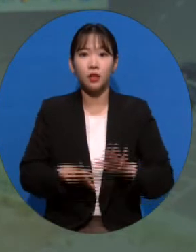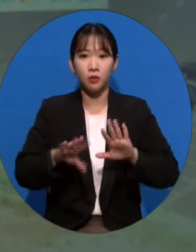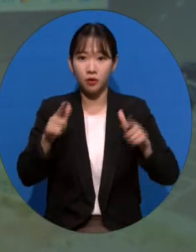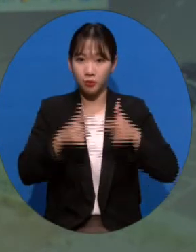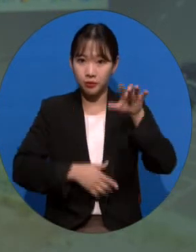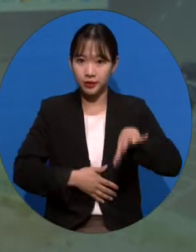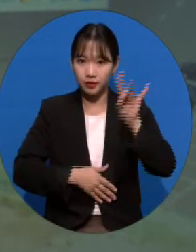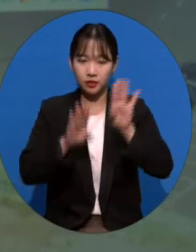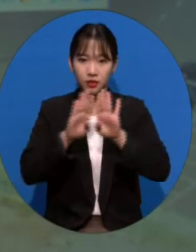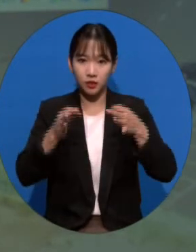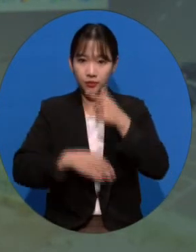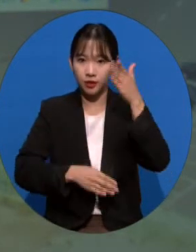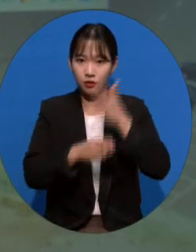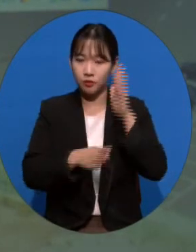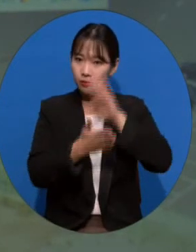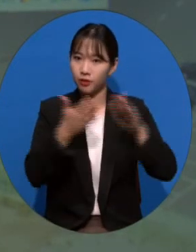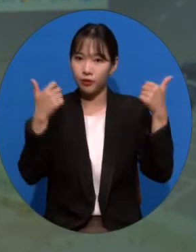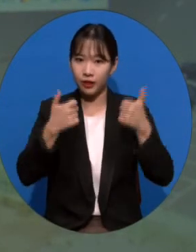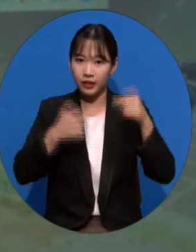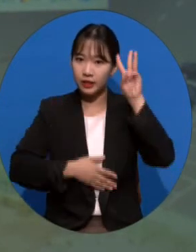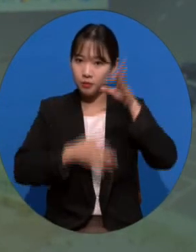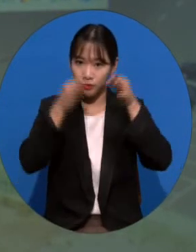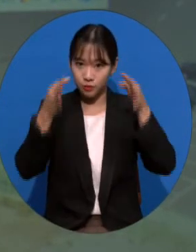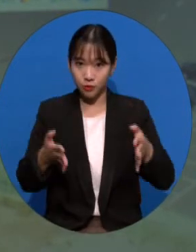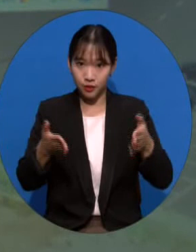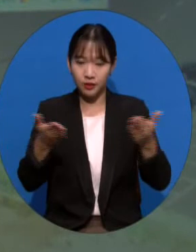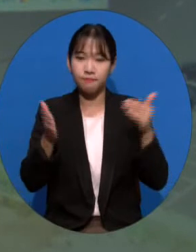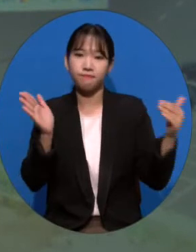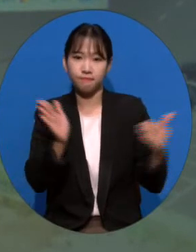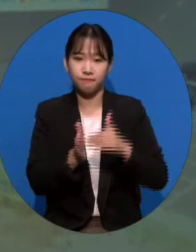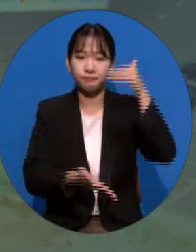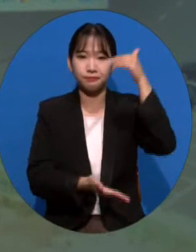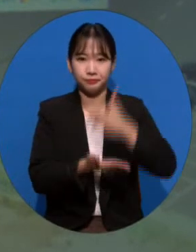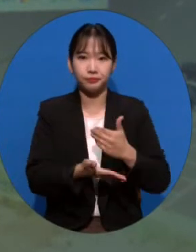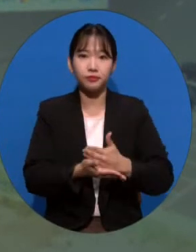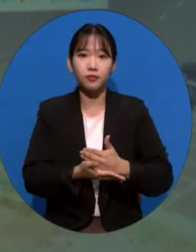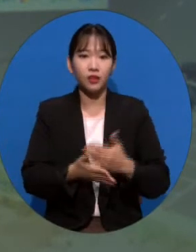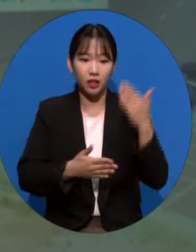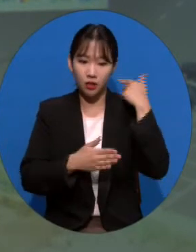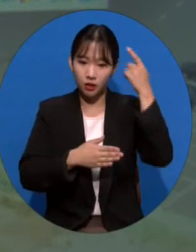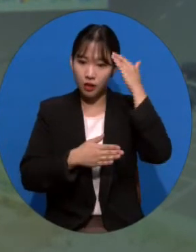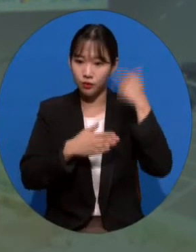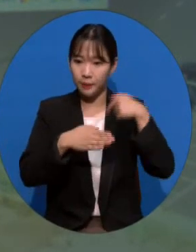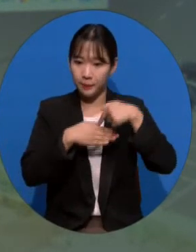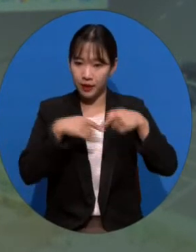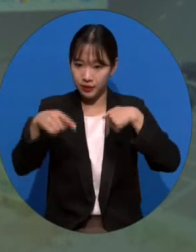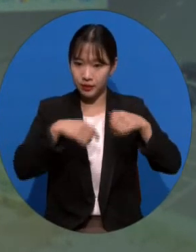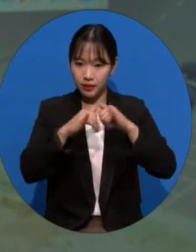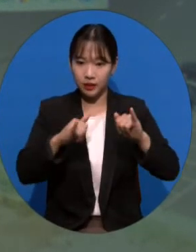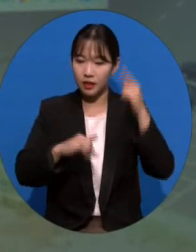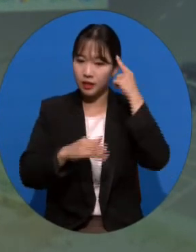올해 목포에서 처음 열린 김대중 평화회의가 사흘간의 일정을 마무리하고 폐막했습니다. 국내외 정치 인사와